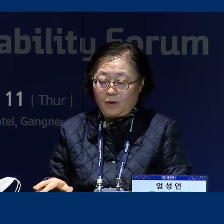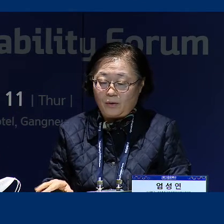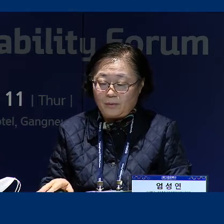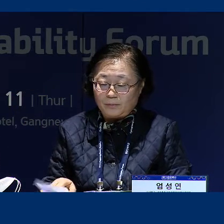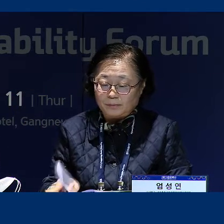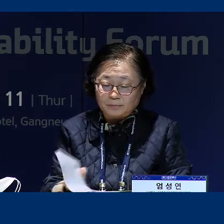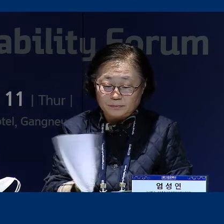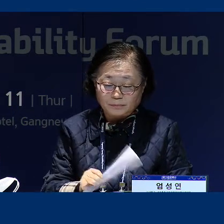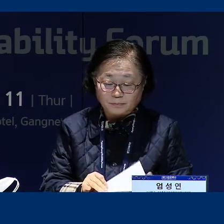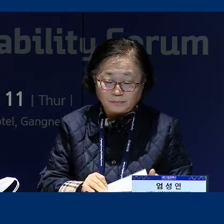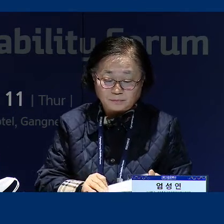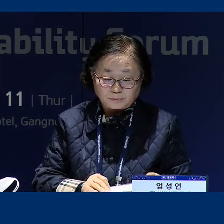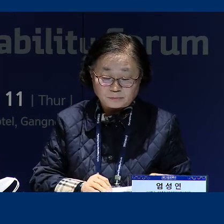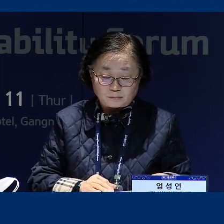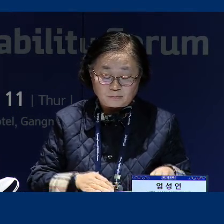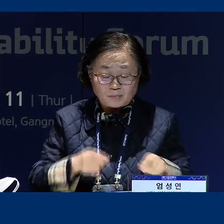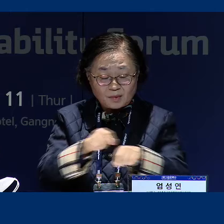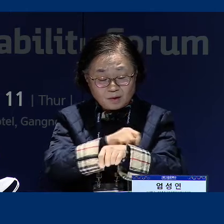있습니다.